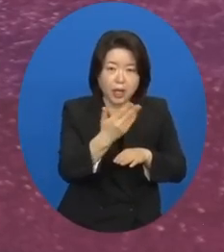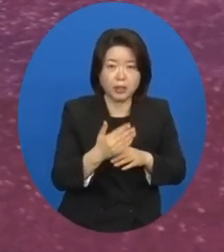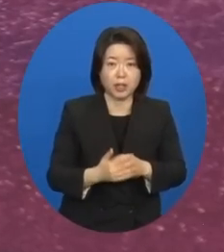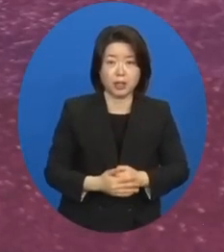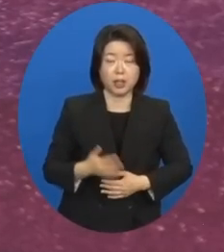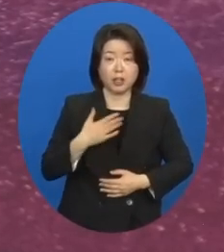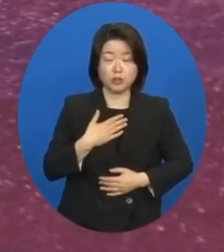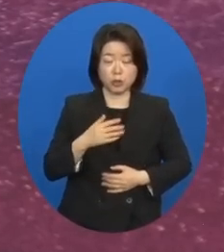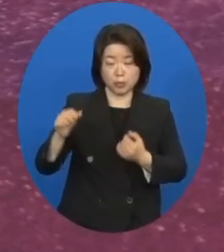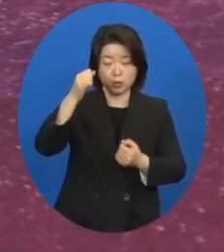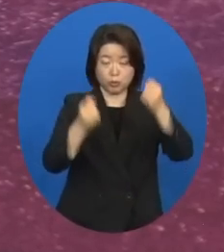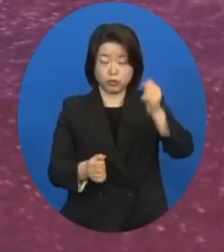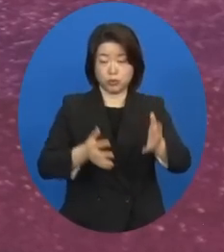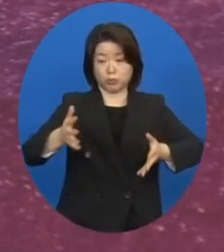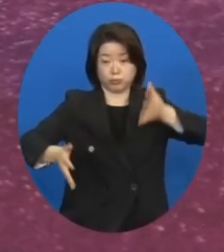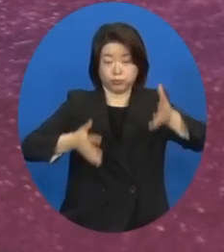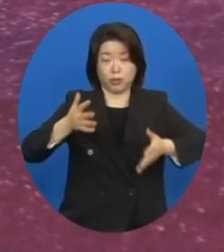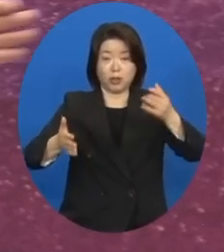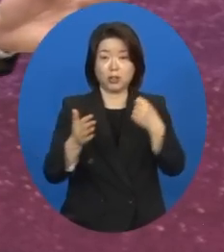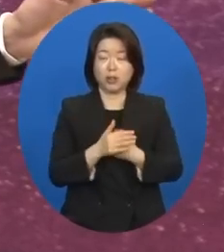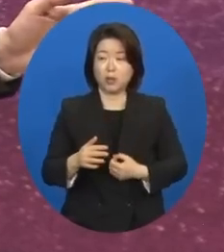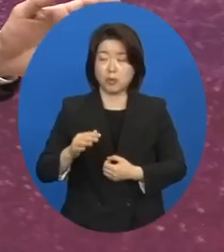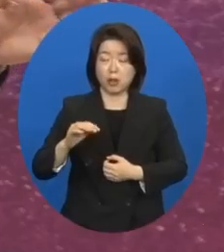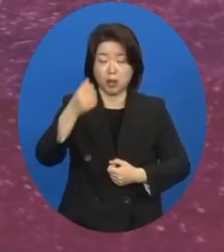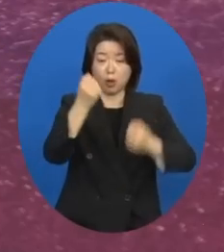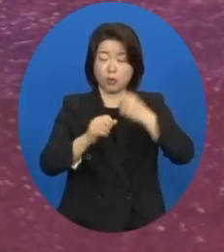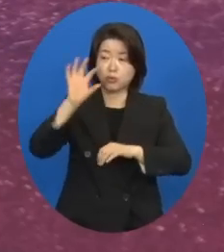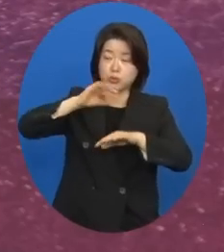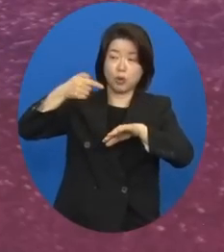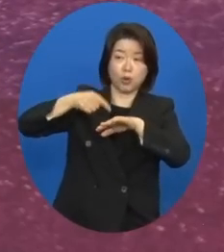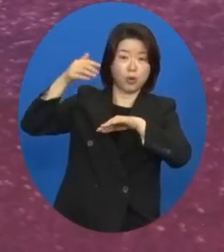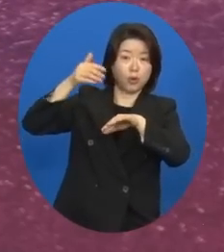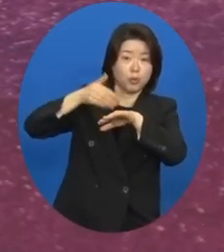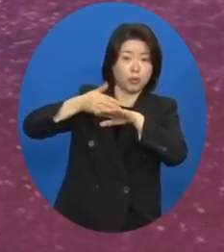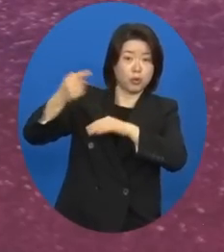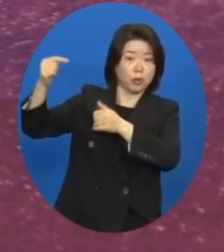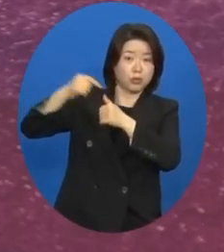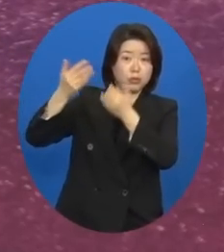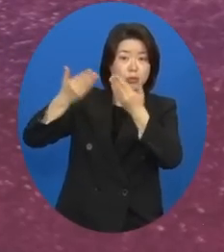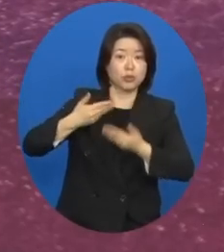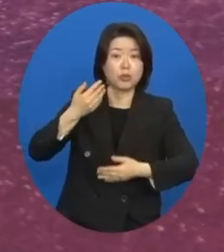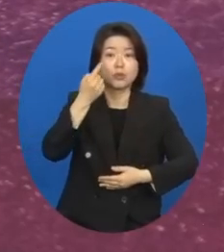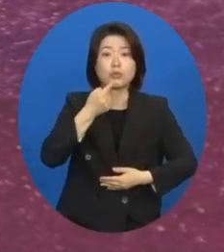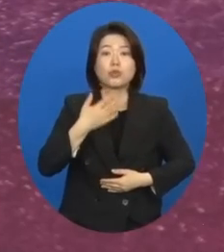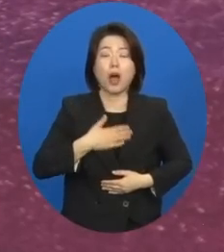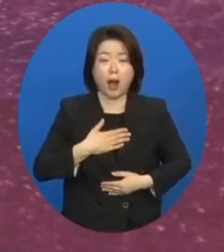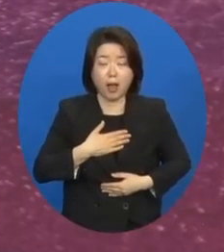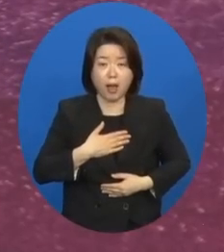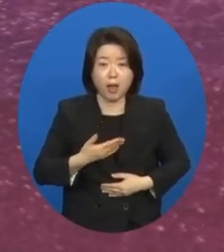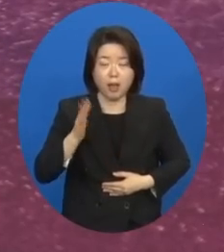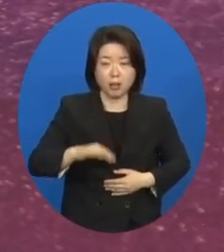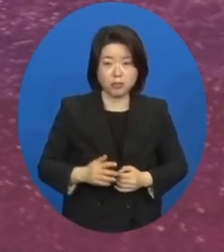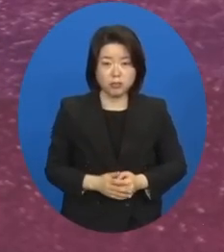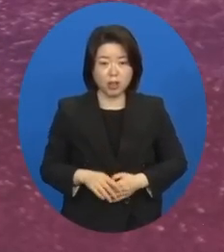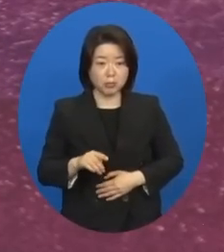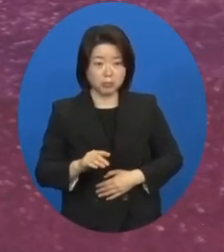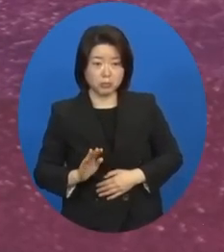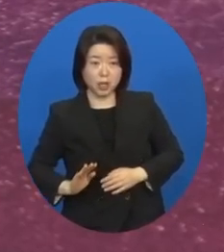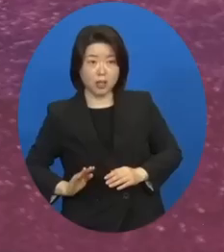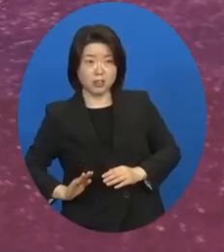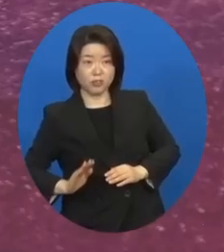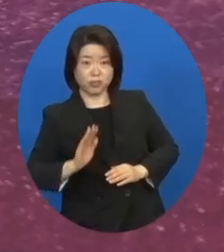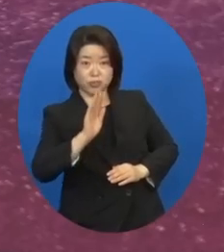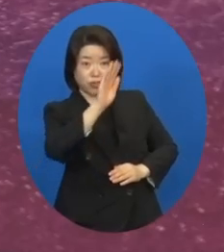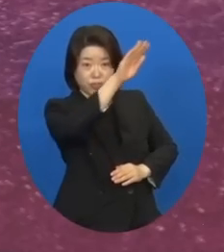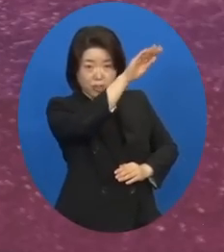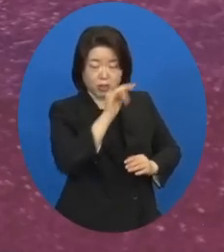당연히 운전 연습을 시켜줄 줄 알았어요. 그런데 선임이 이 언덕에 저를 차를 몰고 데려가더니 그 언덕길에서